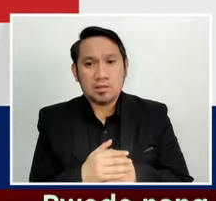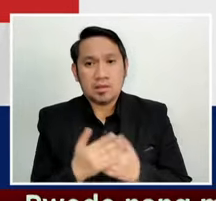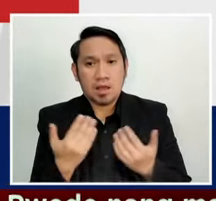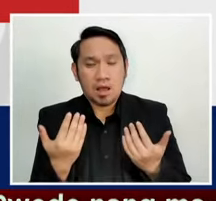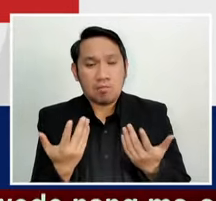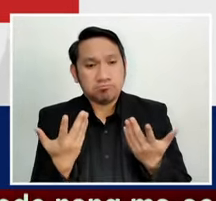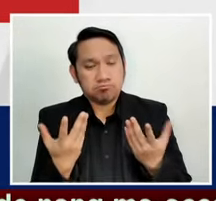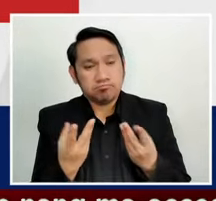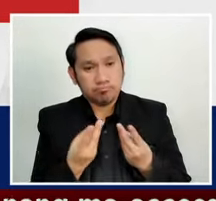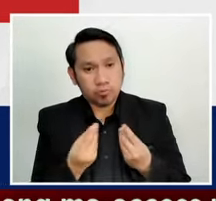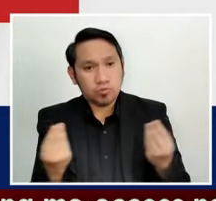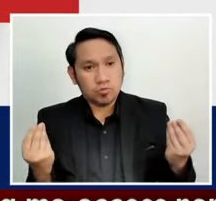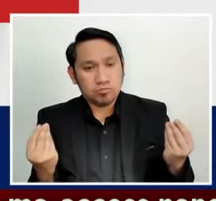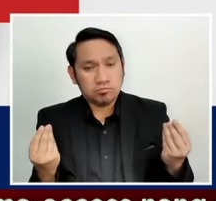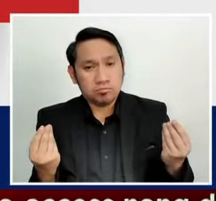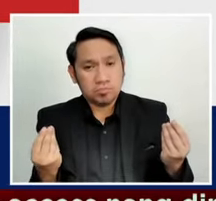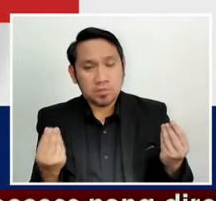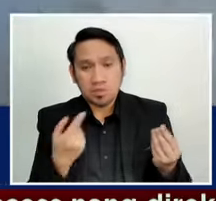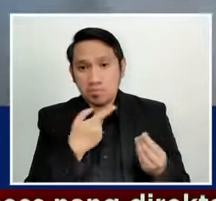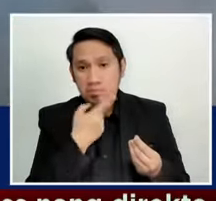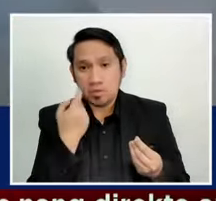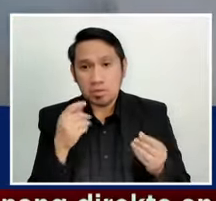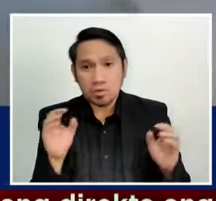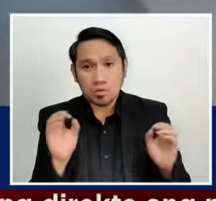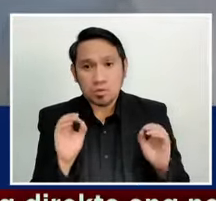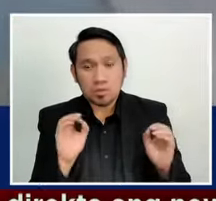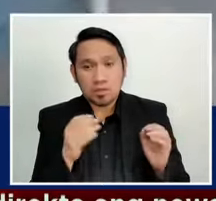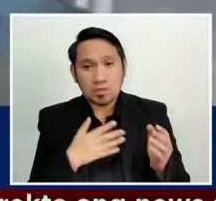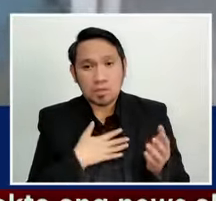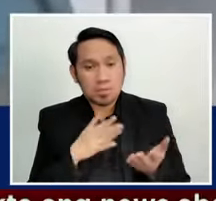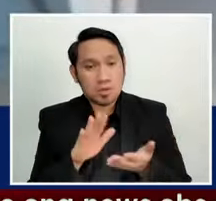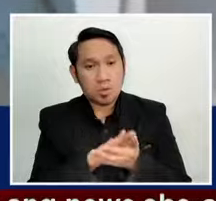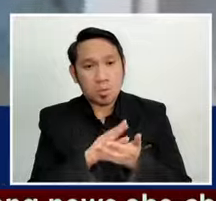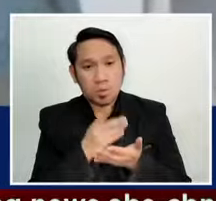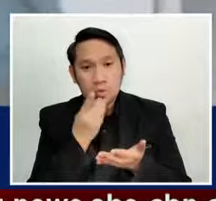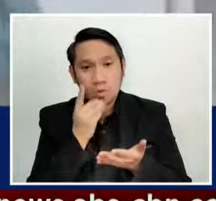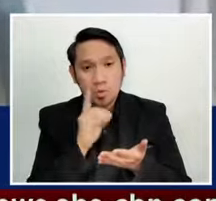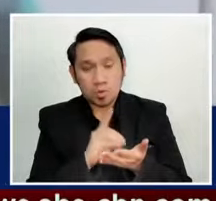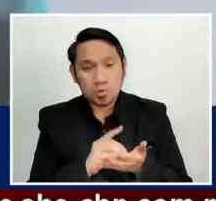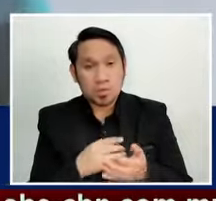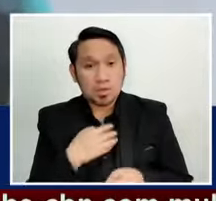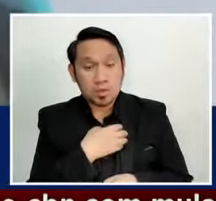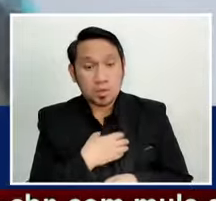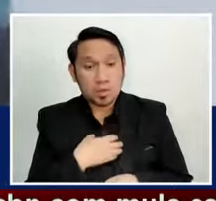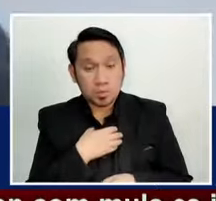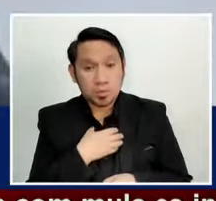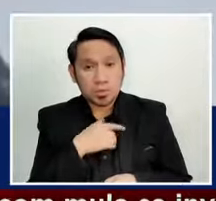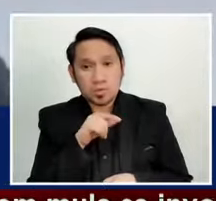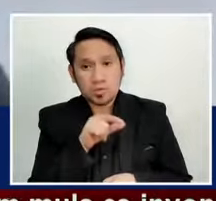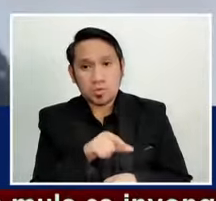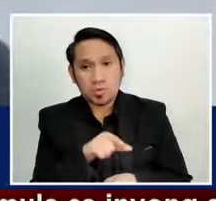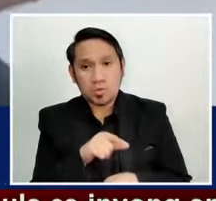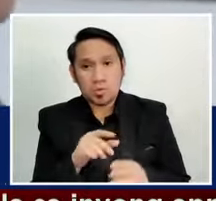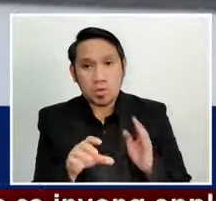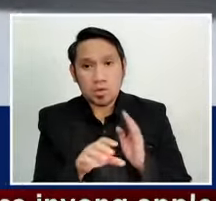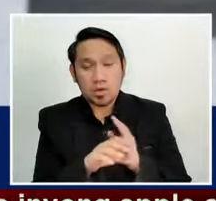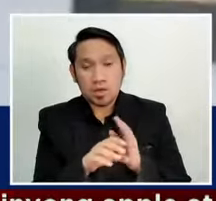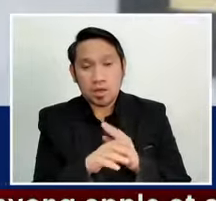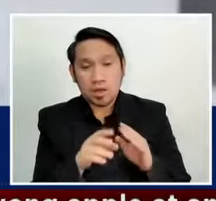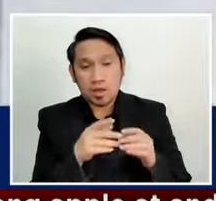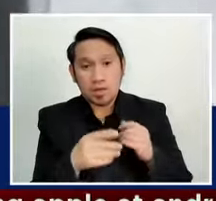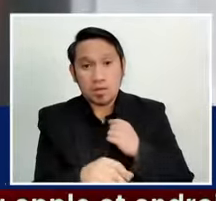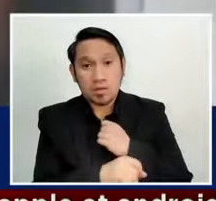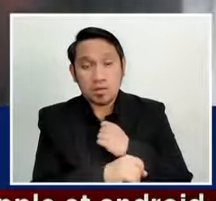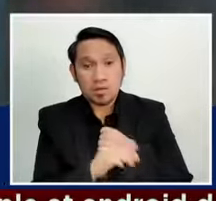sala ako dun. Kasi wala talaga sa akin yung sasakyan eh. Dahil sa nangyari, inireklamo ni Michelle ng karnaping ang suspect. Noong